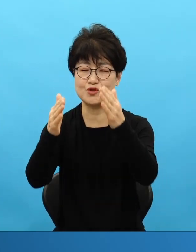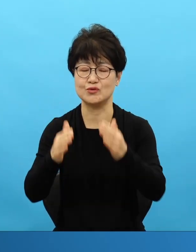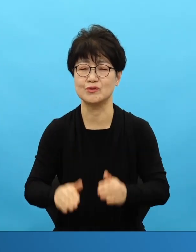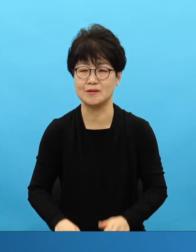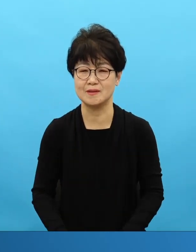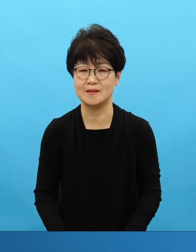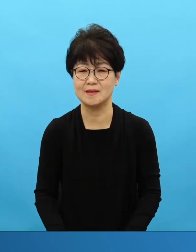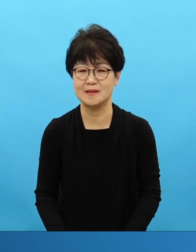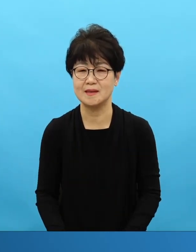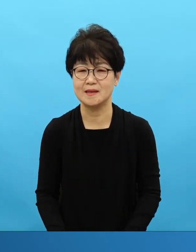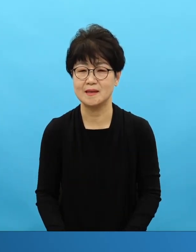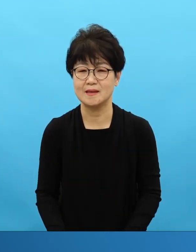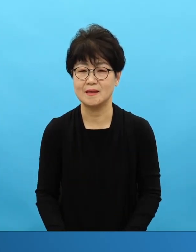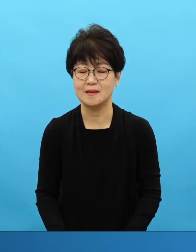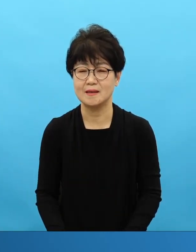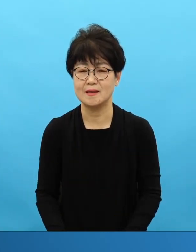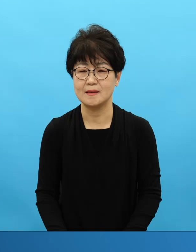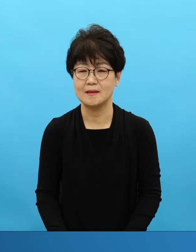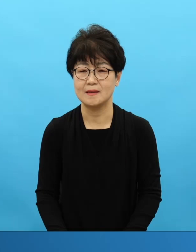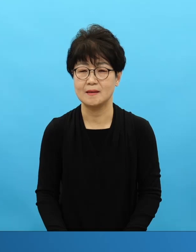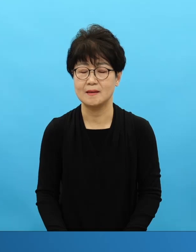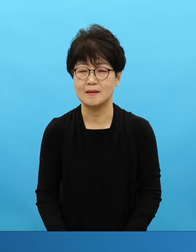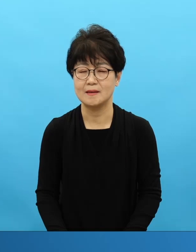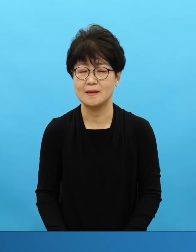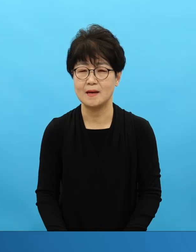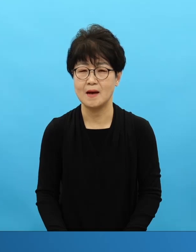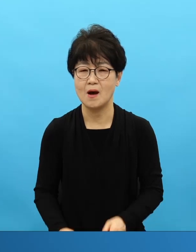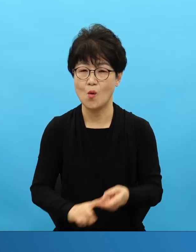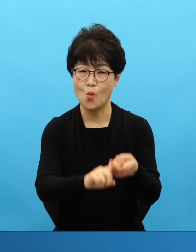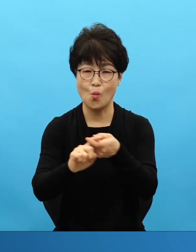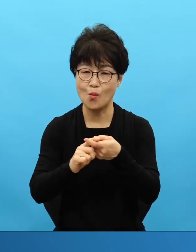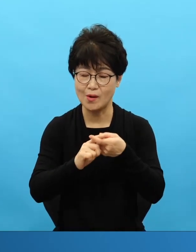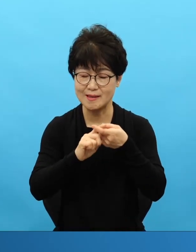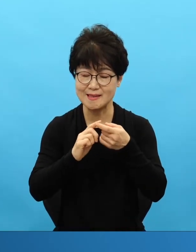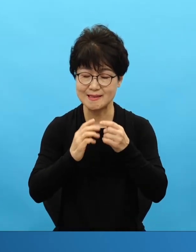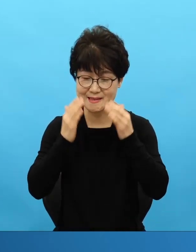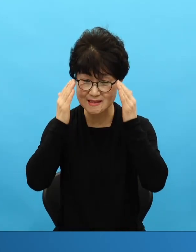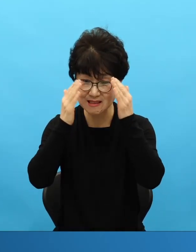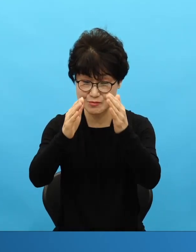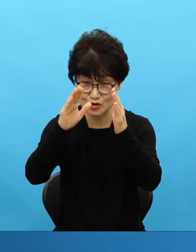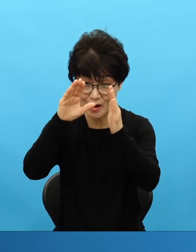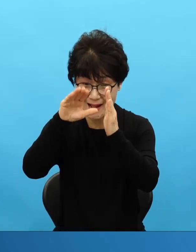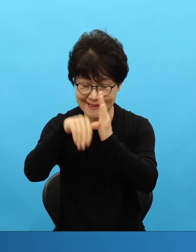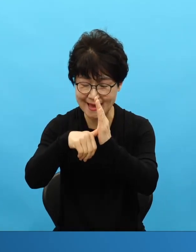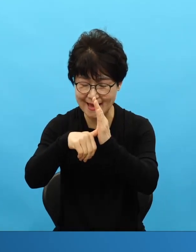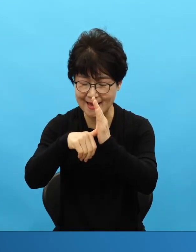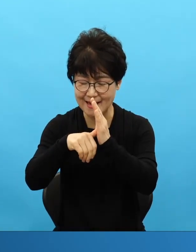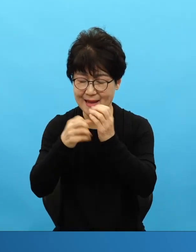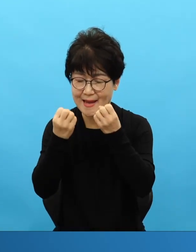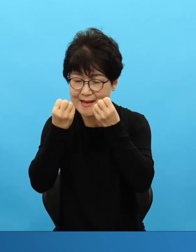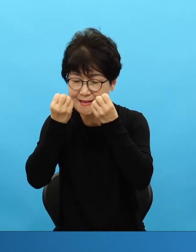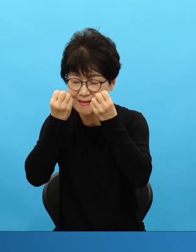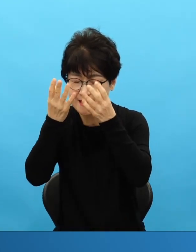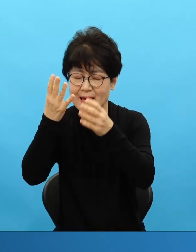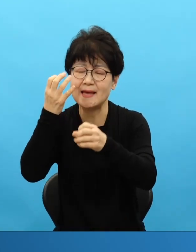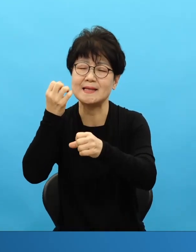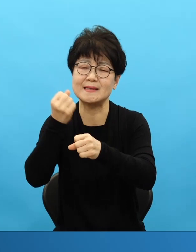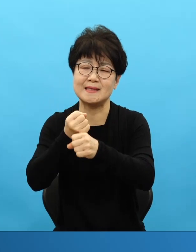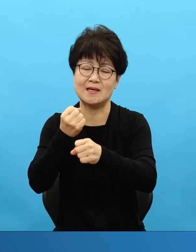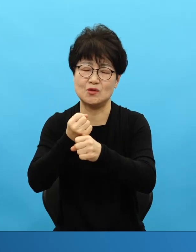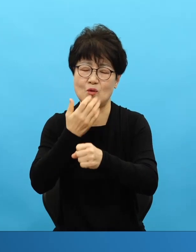여러분에게 재창조의 능력이 나와. And that is when the power of recreation comes to you. 확실합니다. Sure thing.